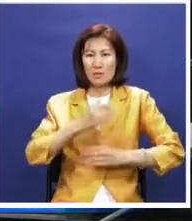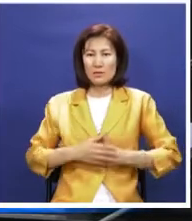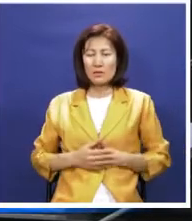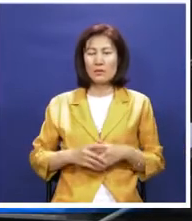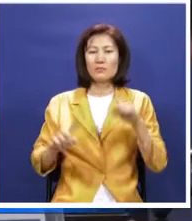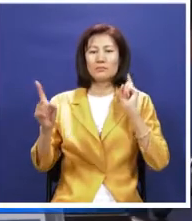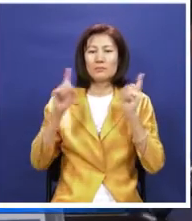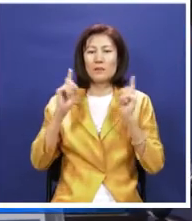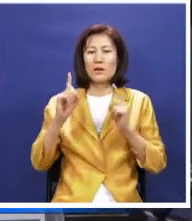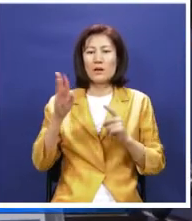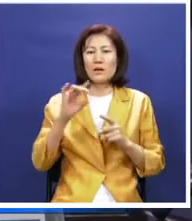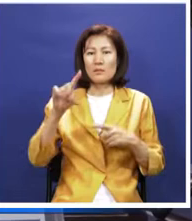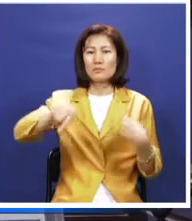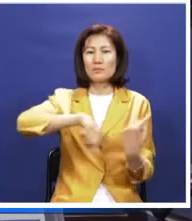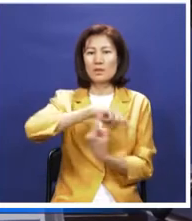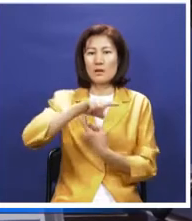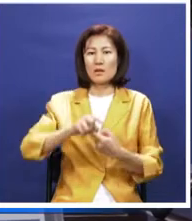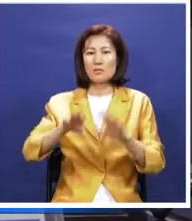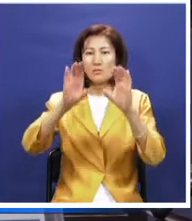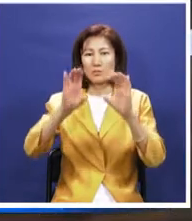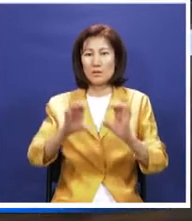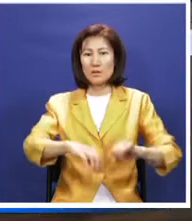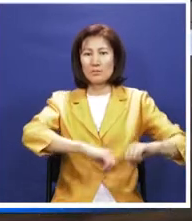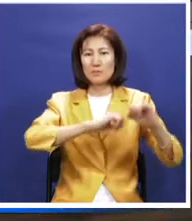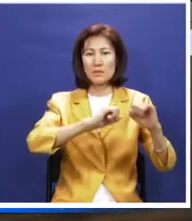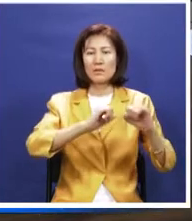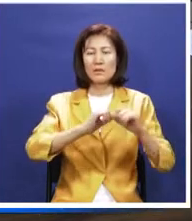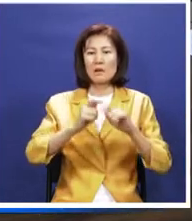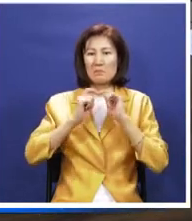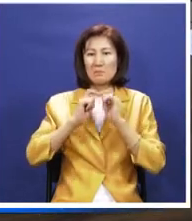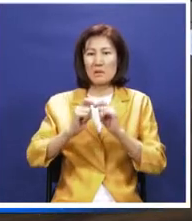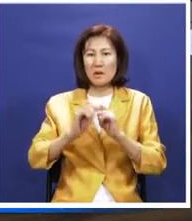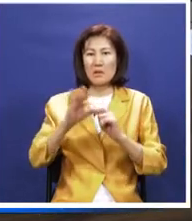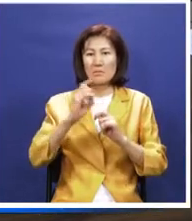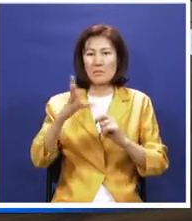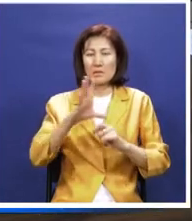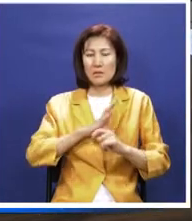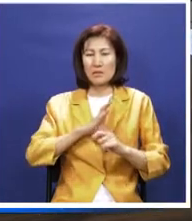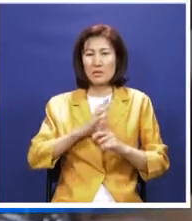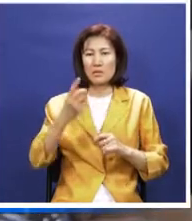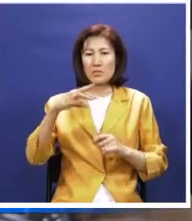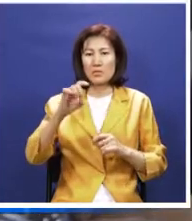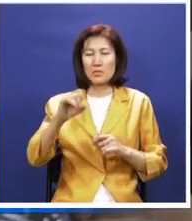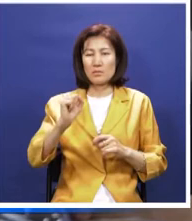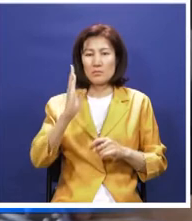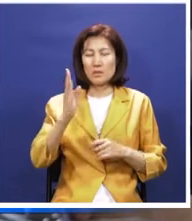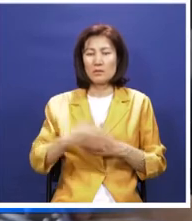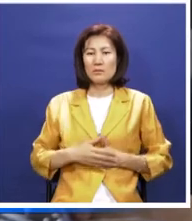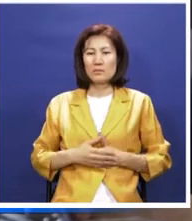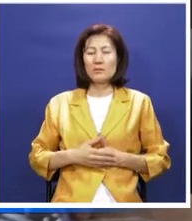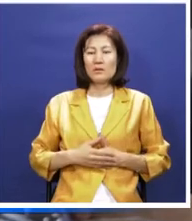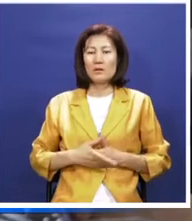кеңес отырысында кәсіпкерлердің құқықтарын қорғау және сыбайлас жемқорлыққа қарсы іс-қимыл жөніндегі кеңес төрағасы Мелес